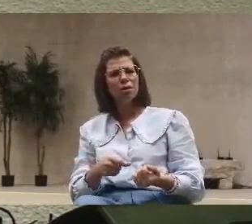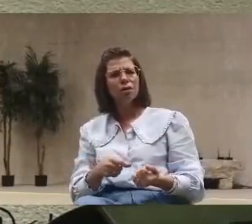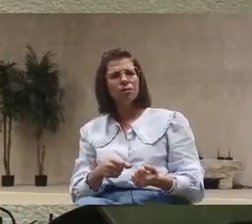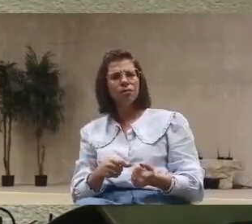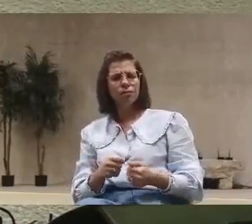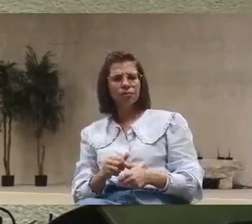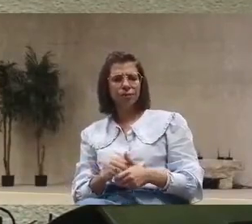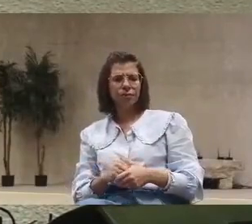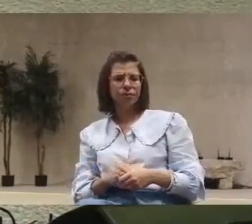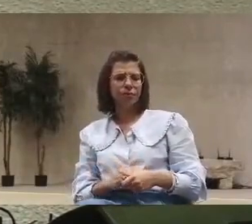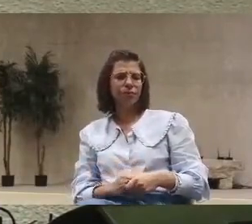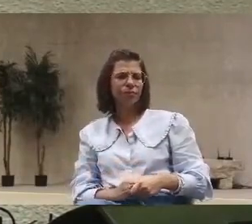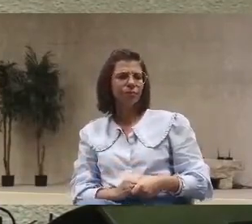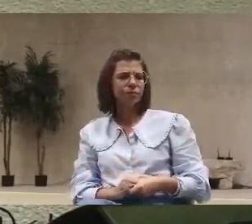moi